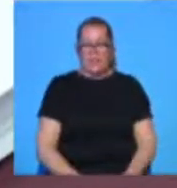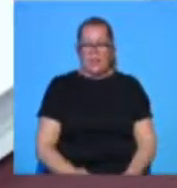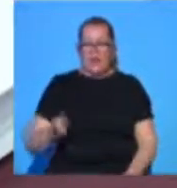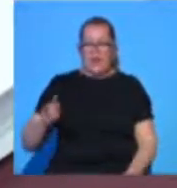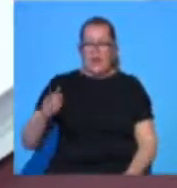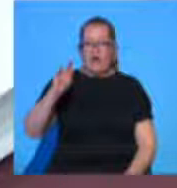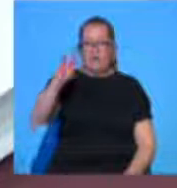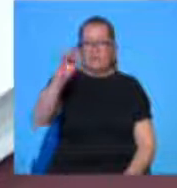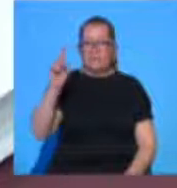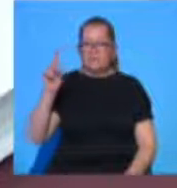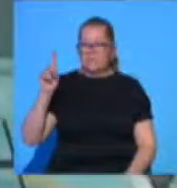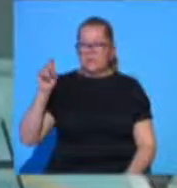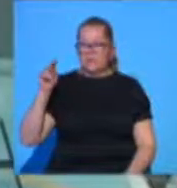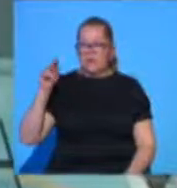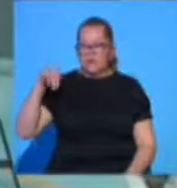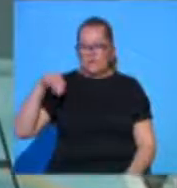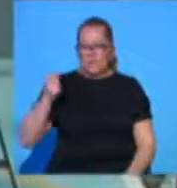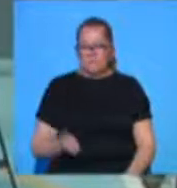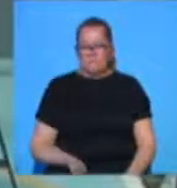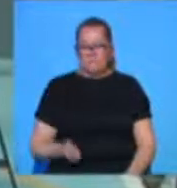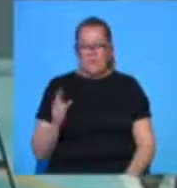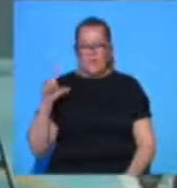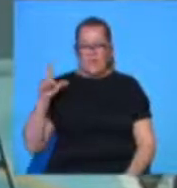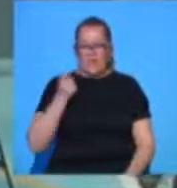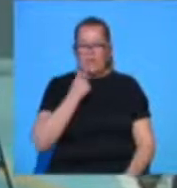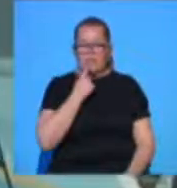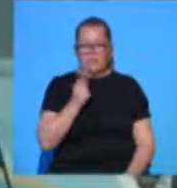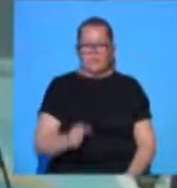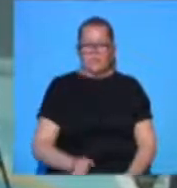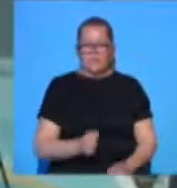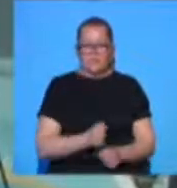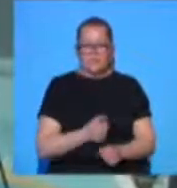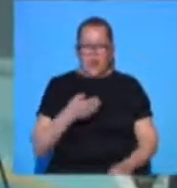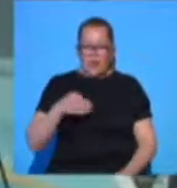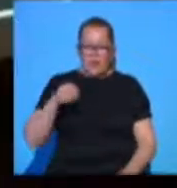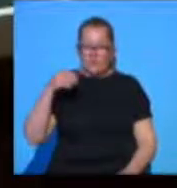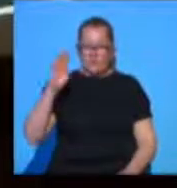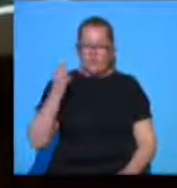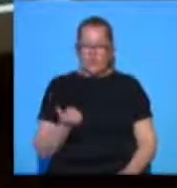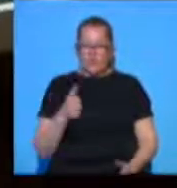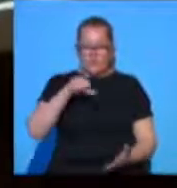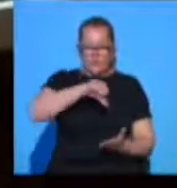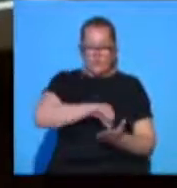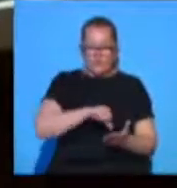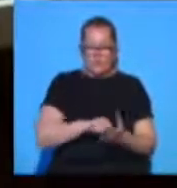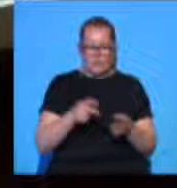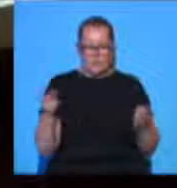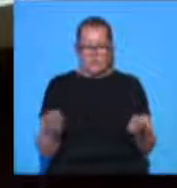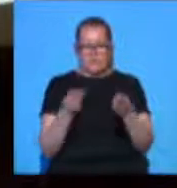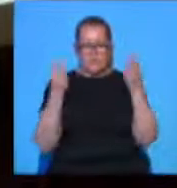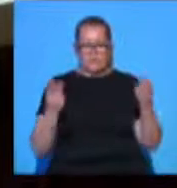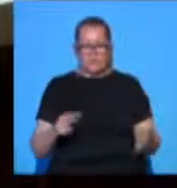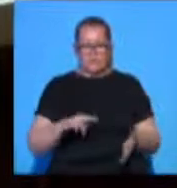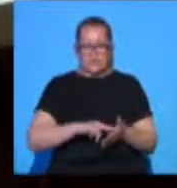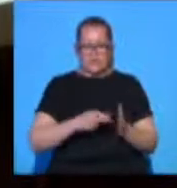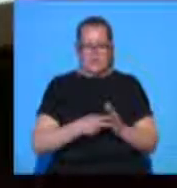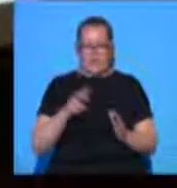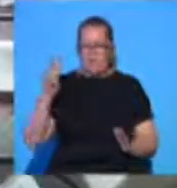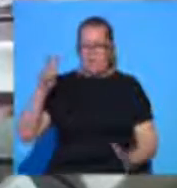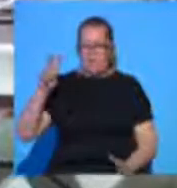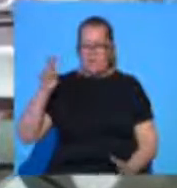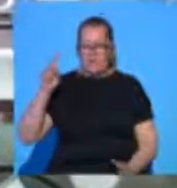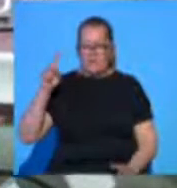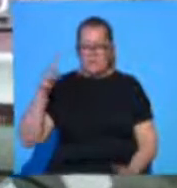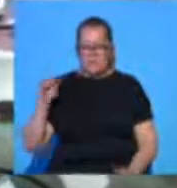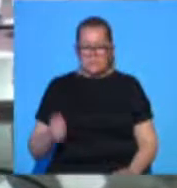aviație, inclusiv drone. În prezent, la Craiova se desfășoară lucrări de construcție la noul centru de cercetare în tehnologii verzi